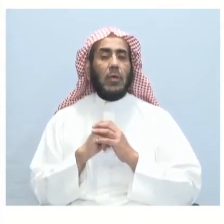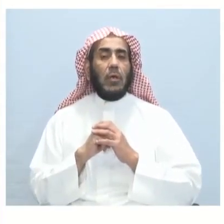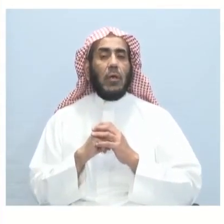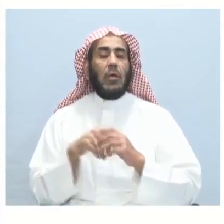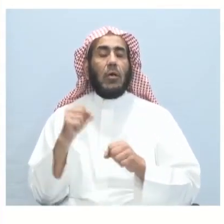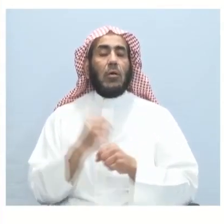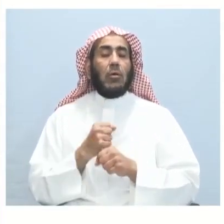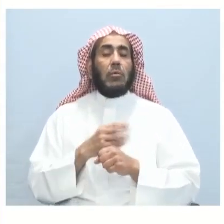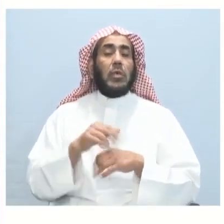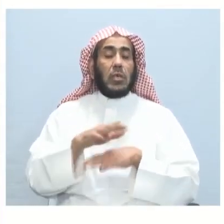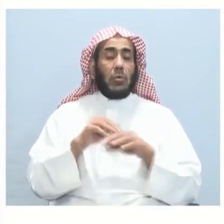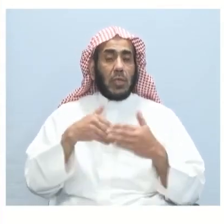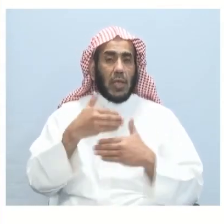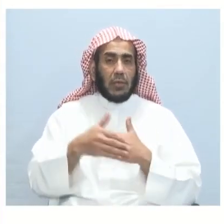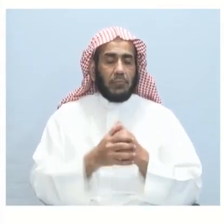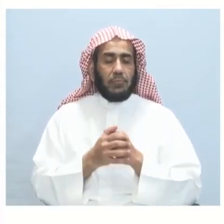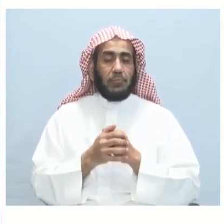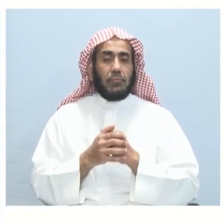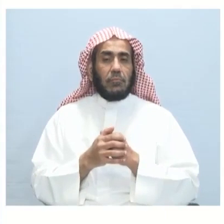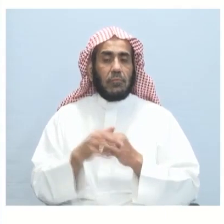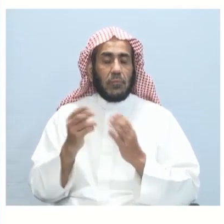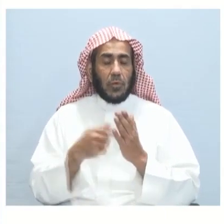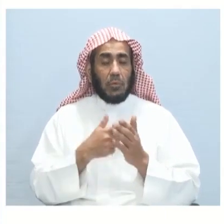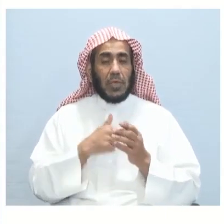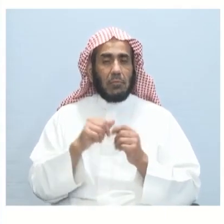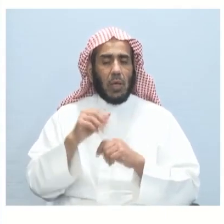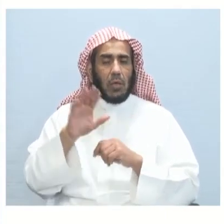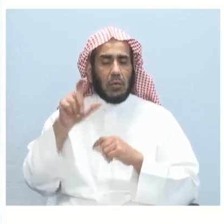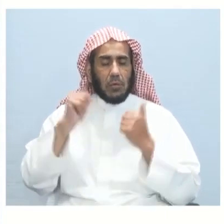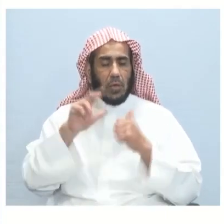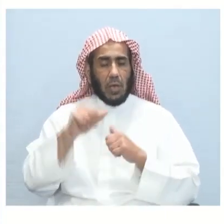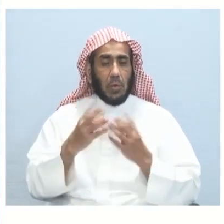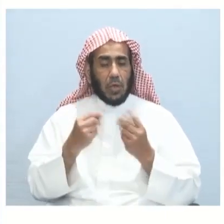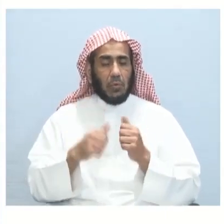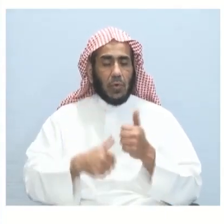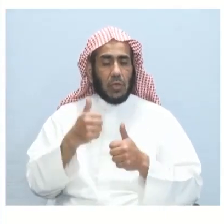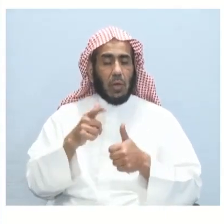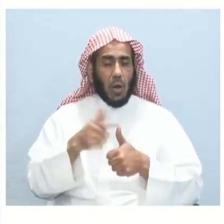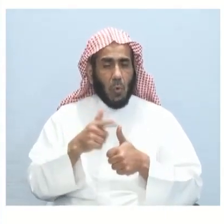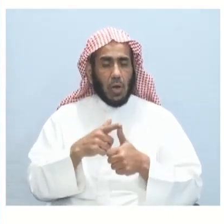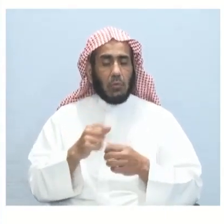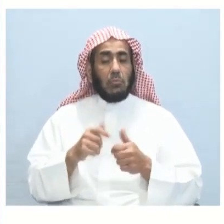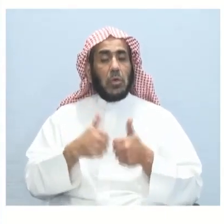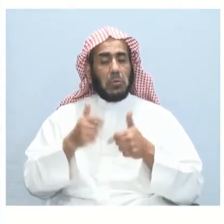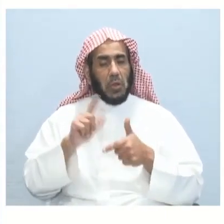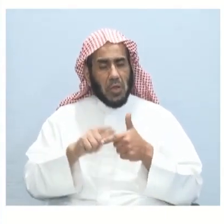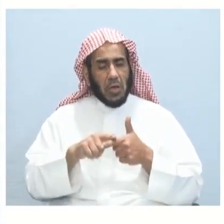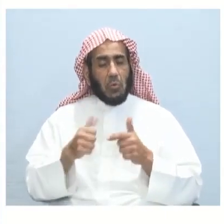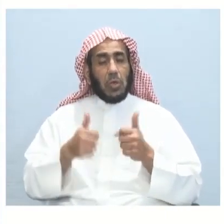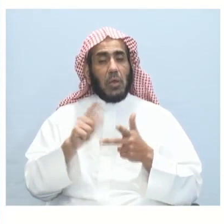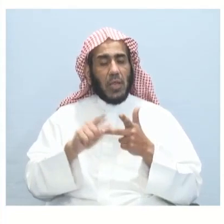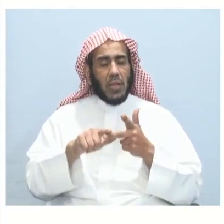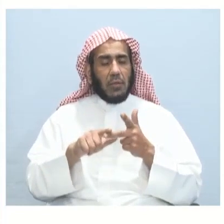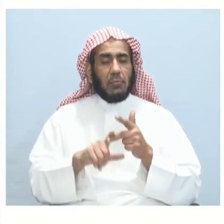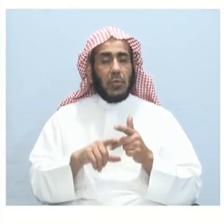قم بانشاء جدول التالي نكتب اسماء الطلبه درجات في الاختبار الاول والاختبار الثاني والاختبار الثالث